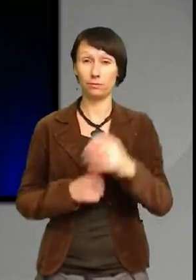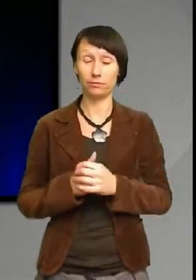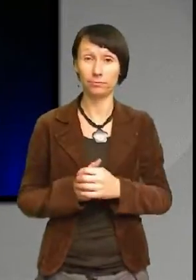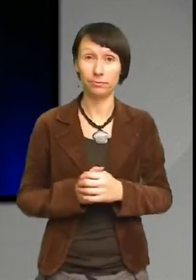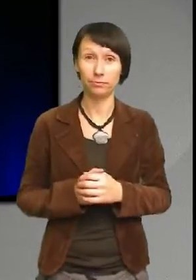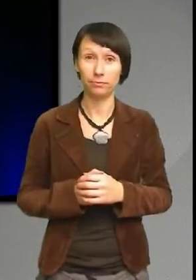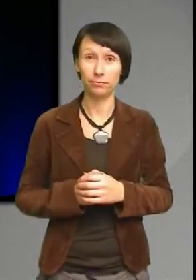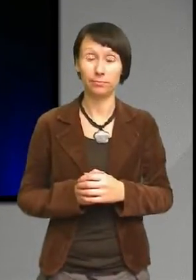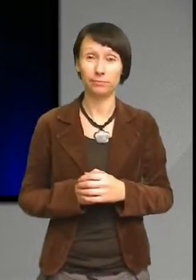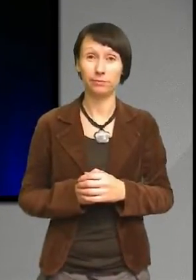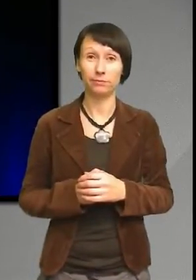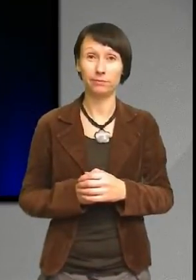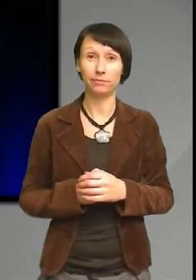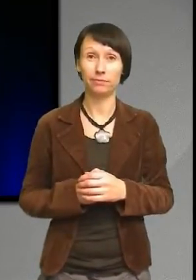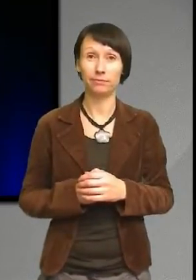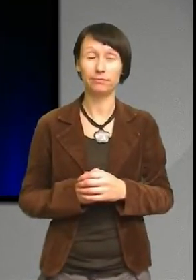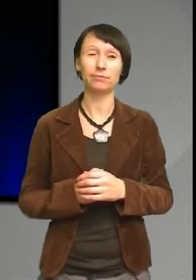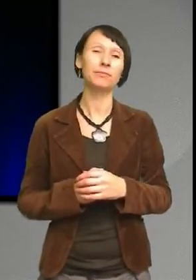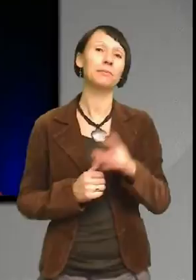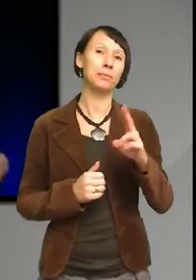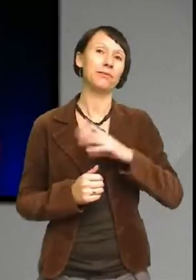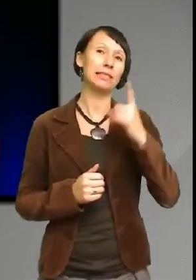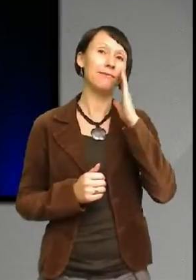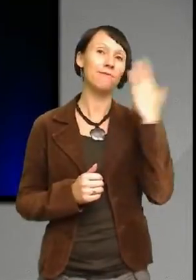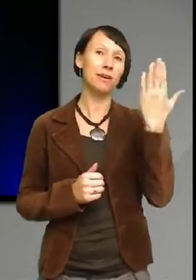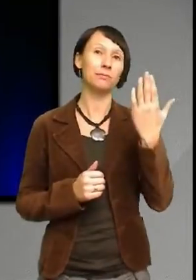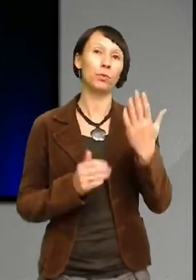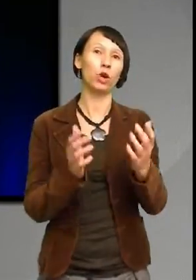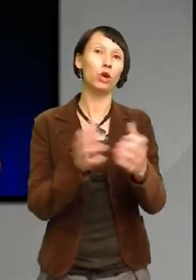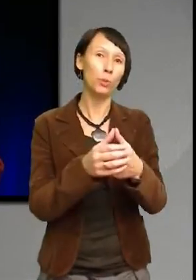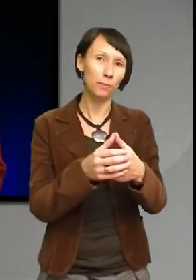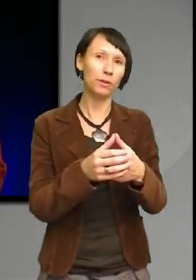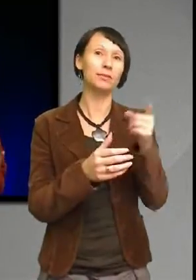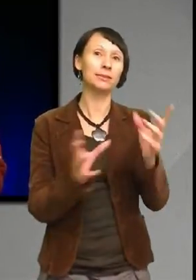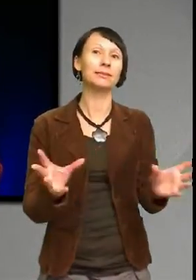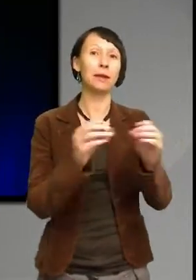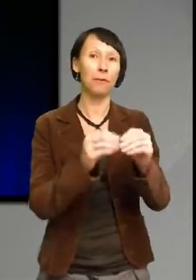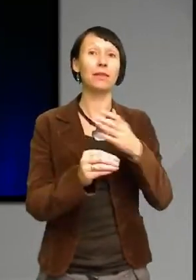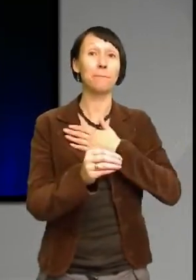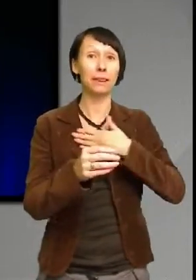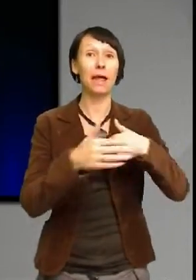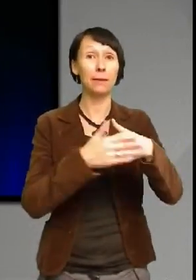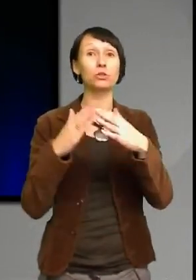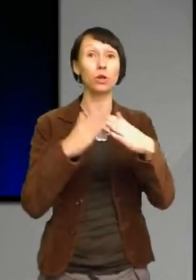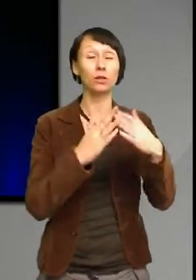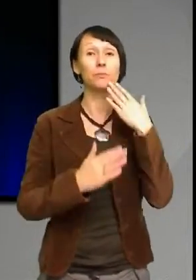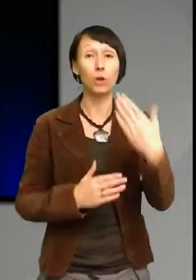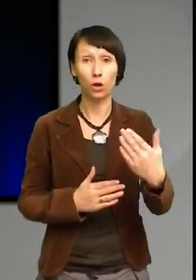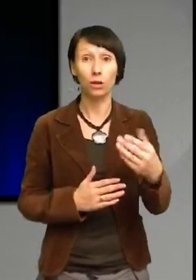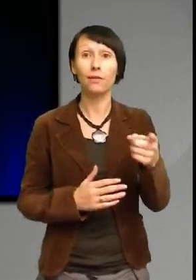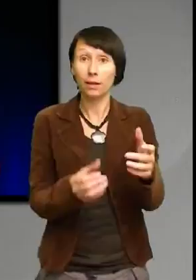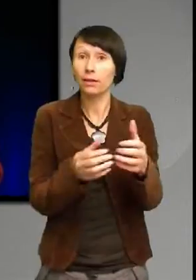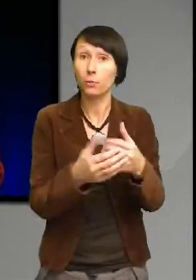Och det finns en Facebookgrupp som jag tycker faktiskt sammanfattar hela staden så otroligt bra. Den kallas